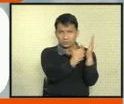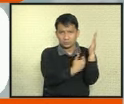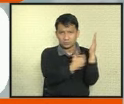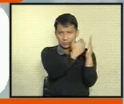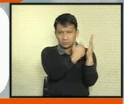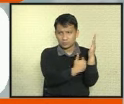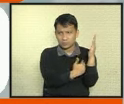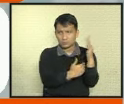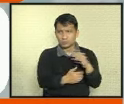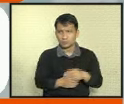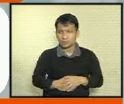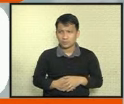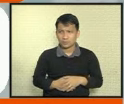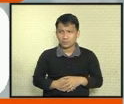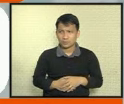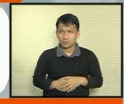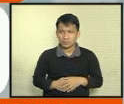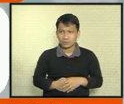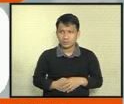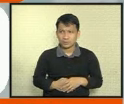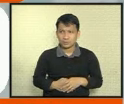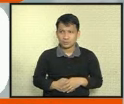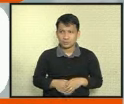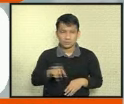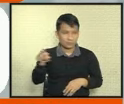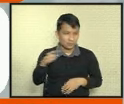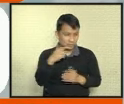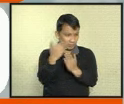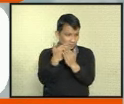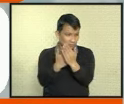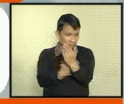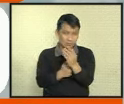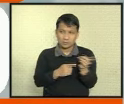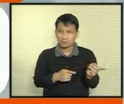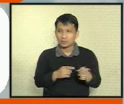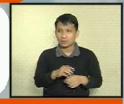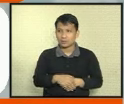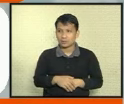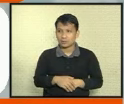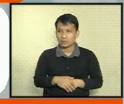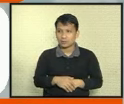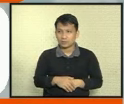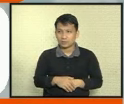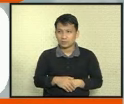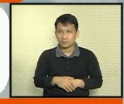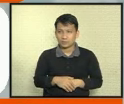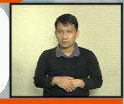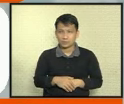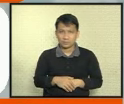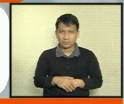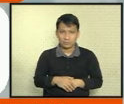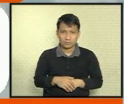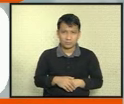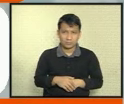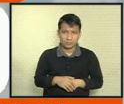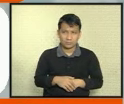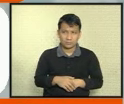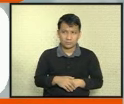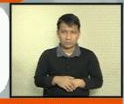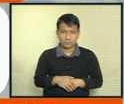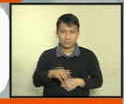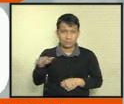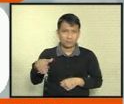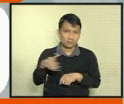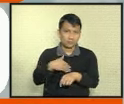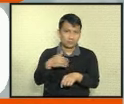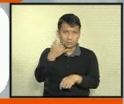yan. Ah, nakalista, sir? Nakalista yan. Ay, nakalista naman pala, Sir Mark. Oh. At wala po, pwede nyo pong tuwagan po yung parents ko ngayon para siya